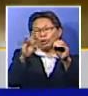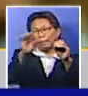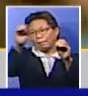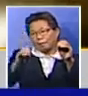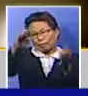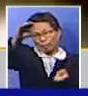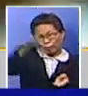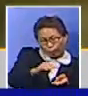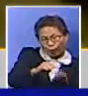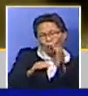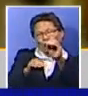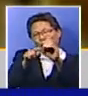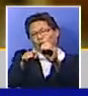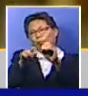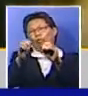0.08% kepada